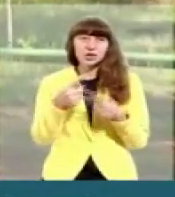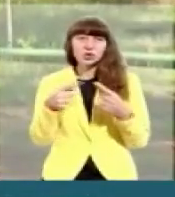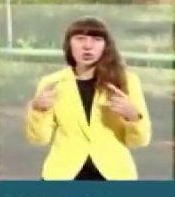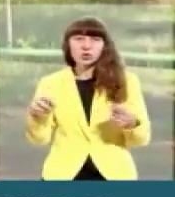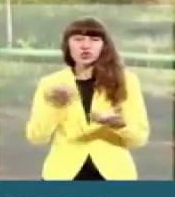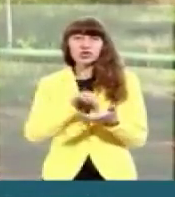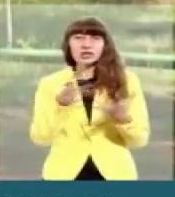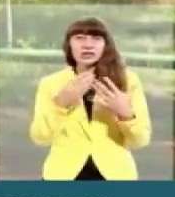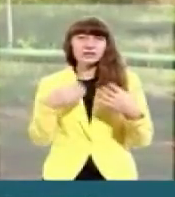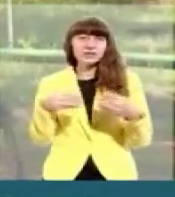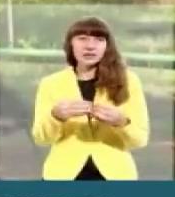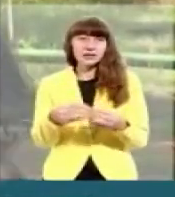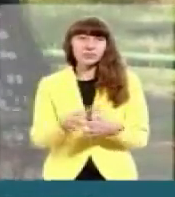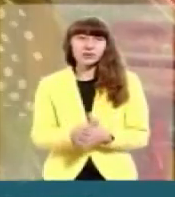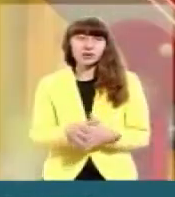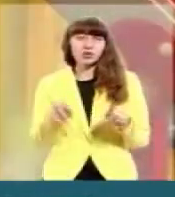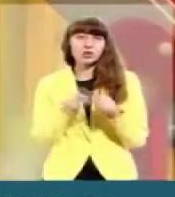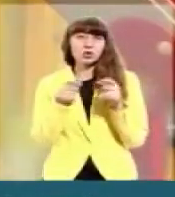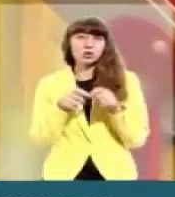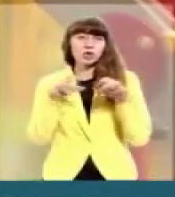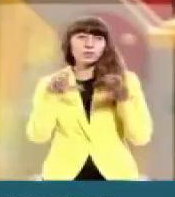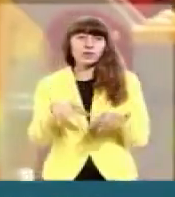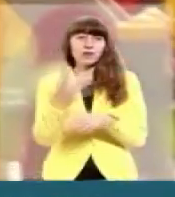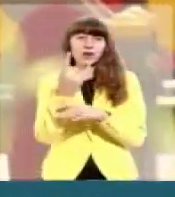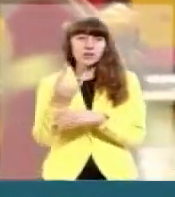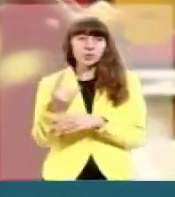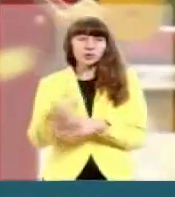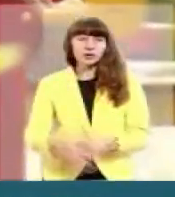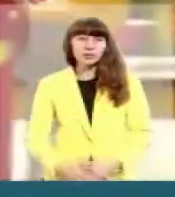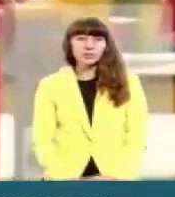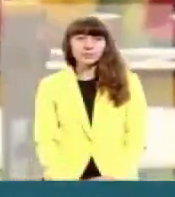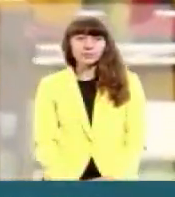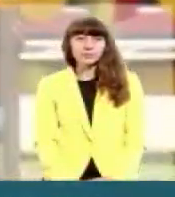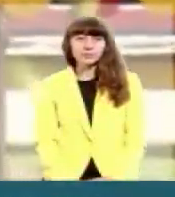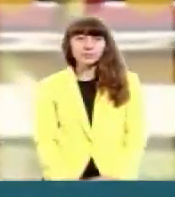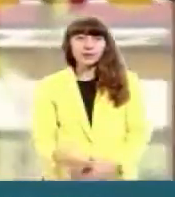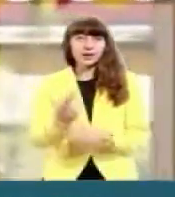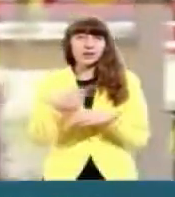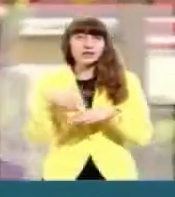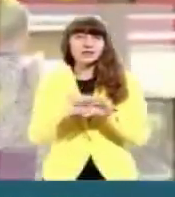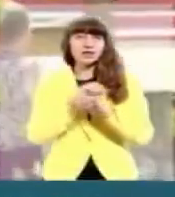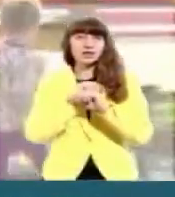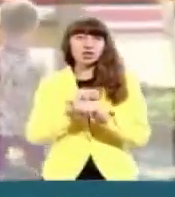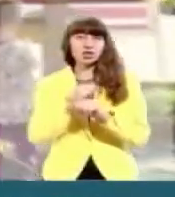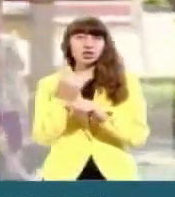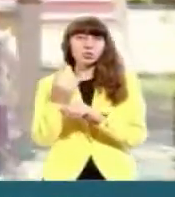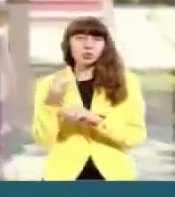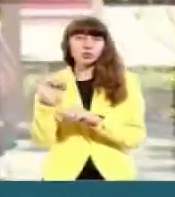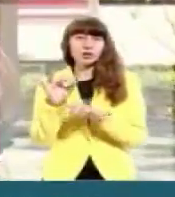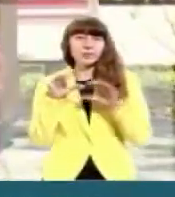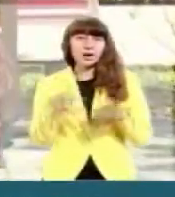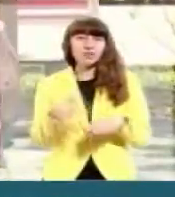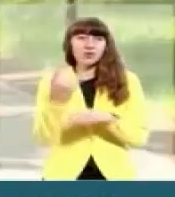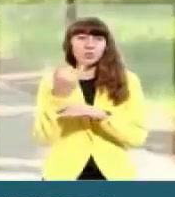қатысты шағымдарды қарайды. Олар сондай-ақ балаларды қорғау саласында мәселелерді шешуге арналған заң жобаларын ілгерілуге